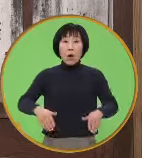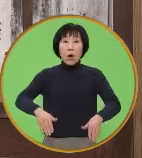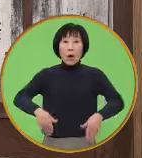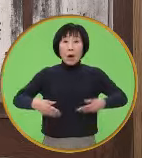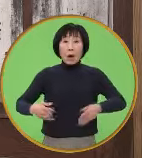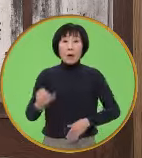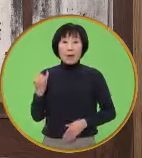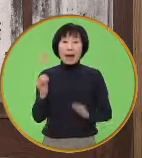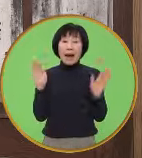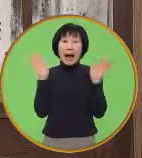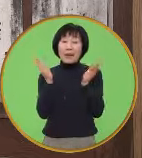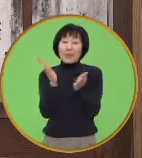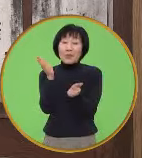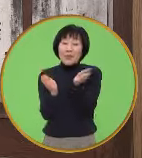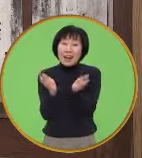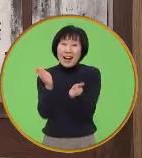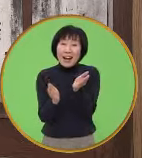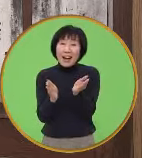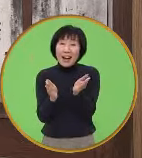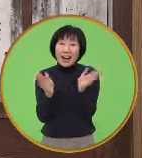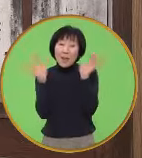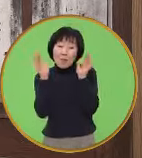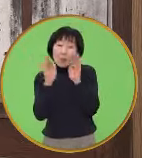春は赤ちゃんをあやしていた。